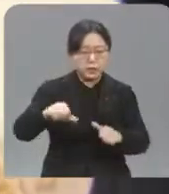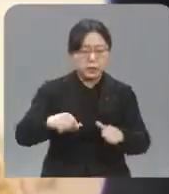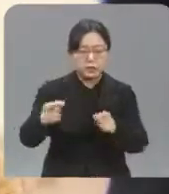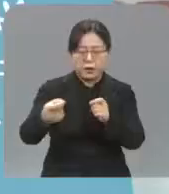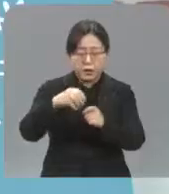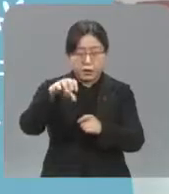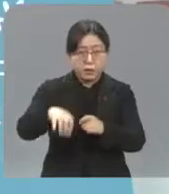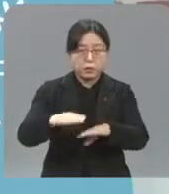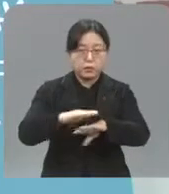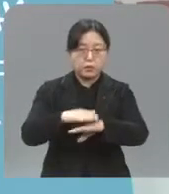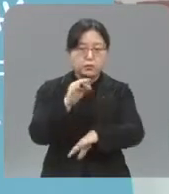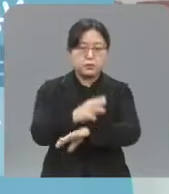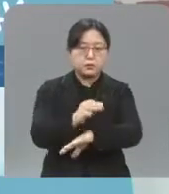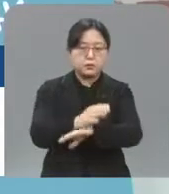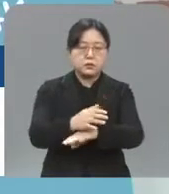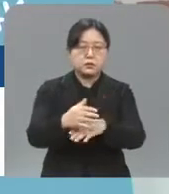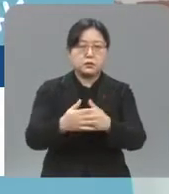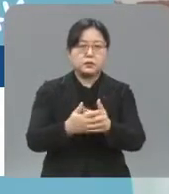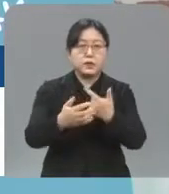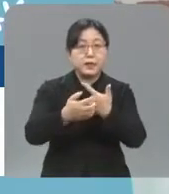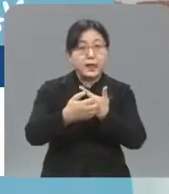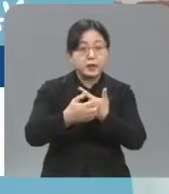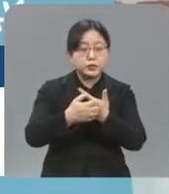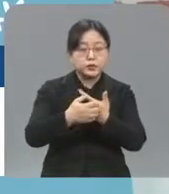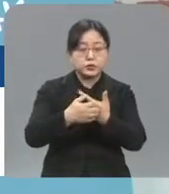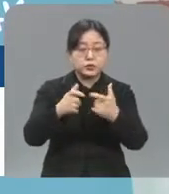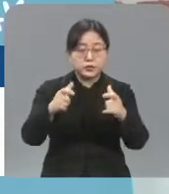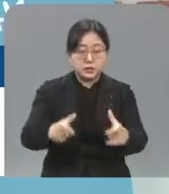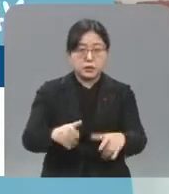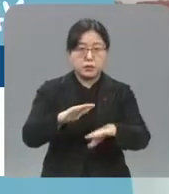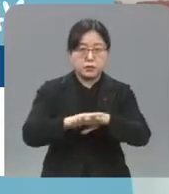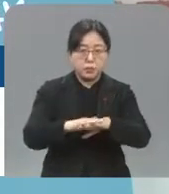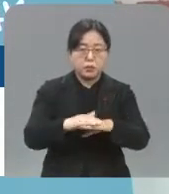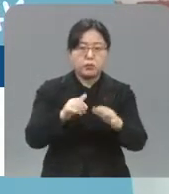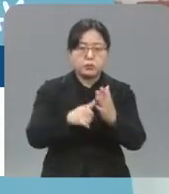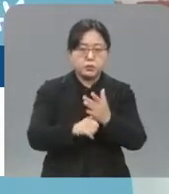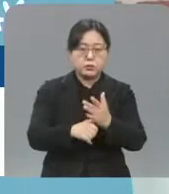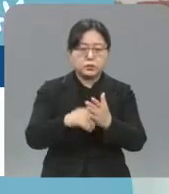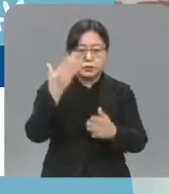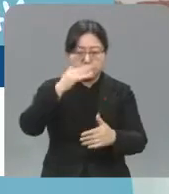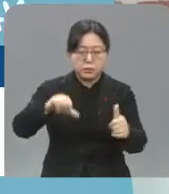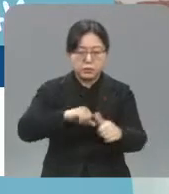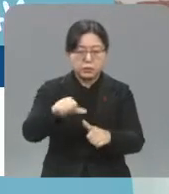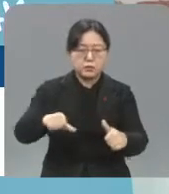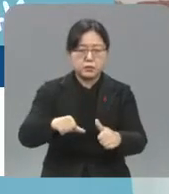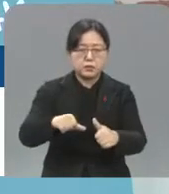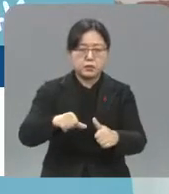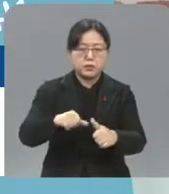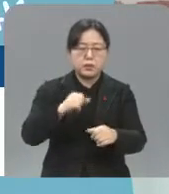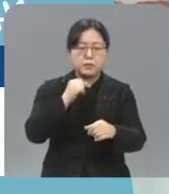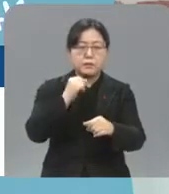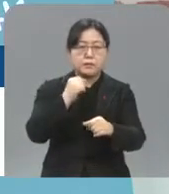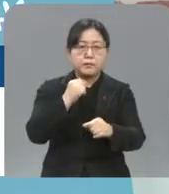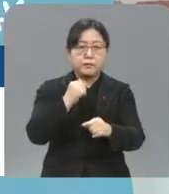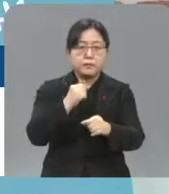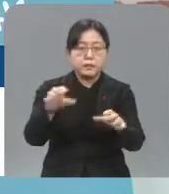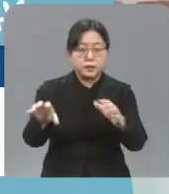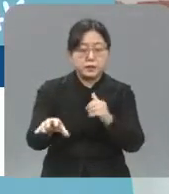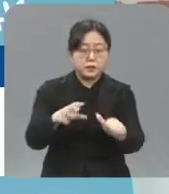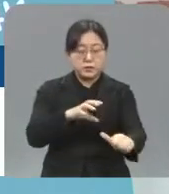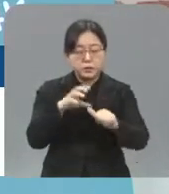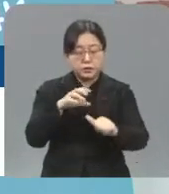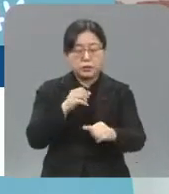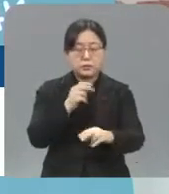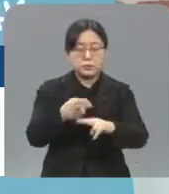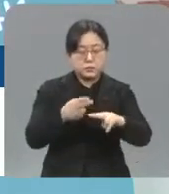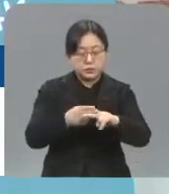만들었습니다. 나주산 지역 농산물과 그리고 친환경 농산물, 저탄소 농산물을 활용해서